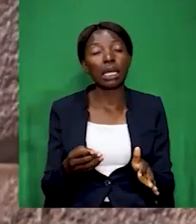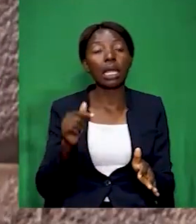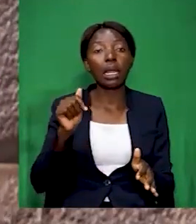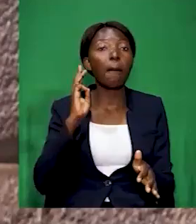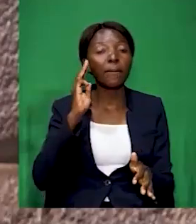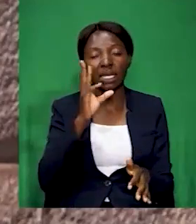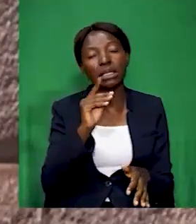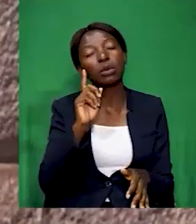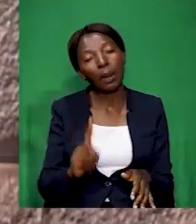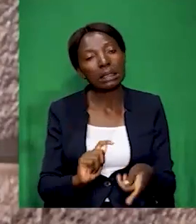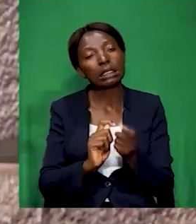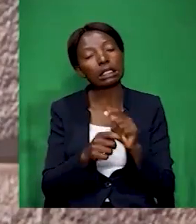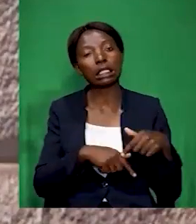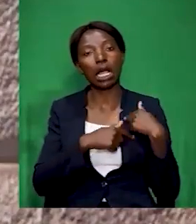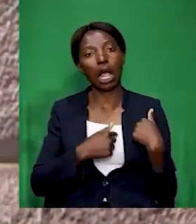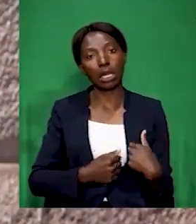nekuti